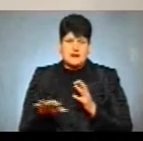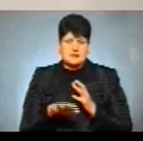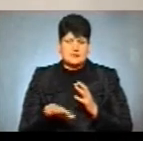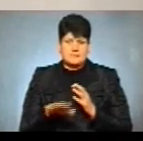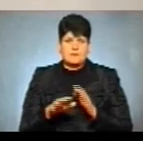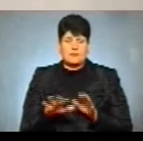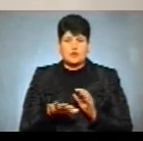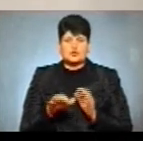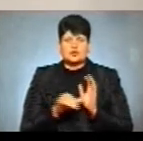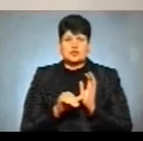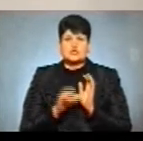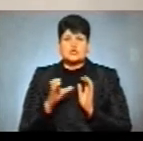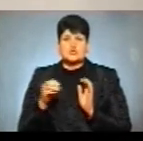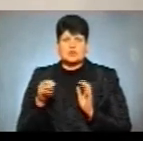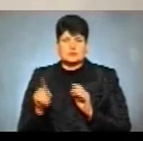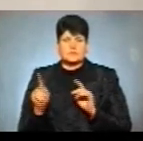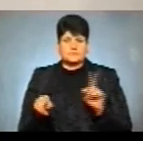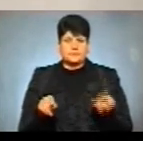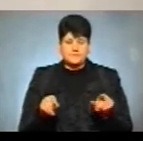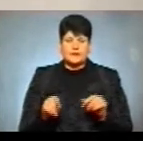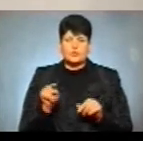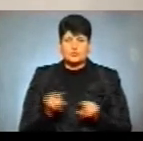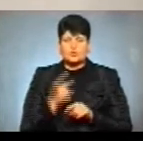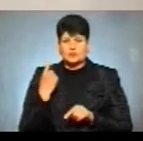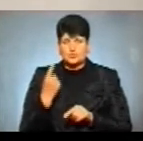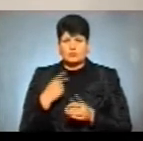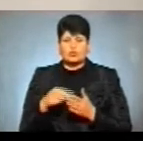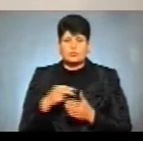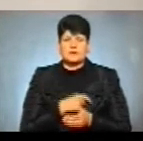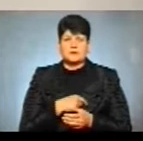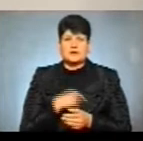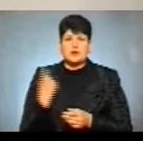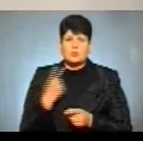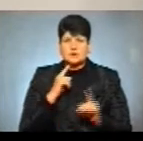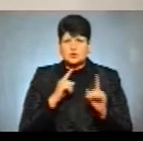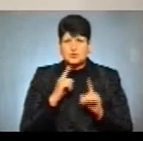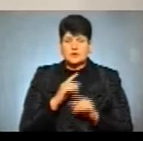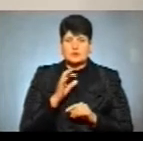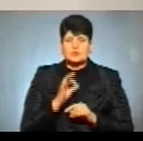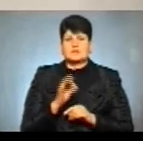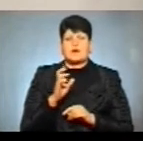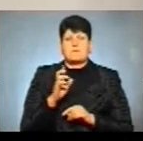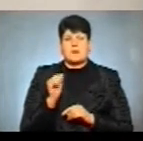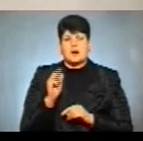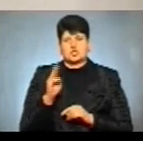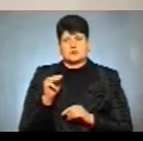ділянки площею по 6 соток кожна. Одну з них він купив в депутата обласної ради Олександра